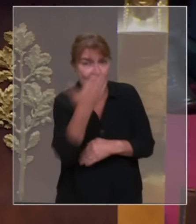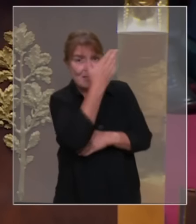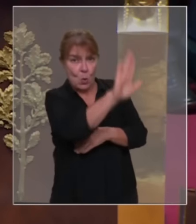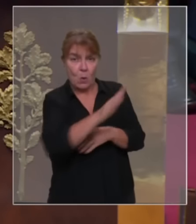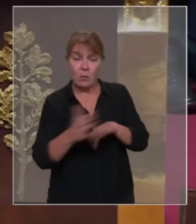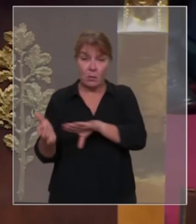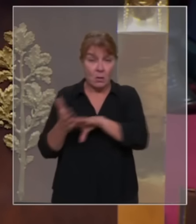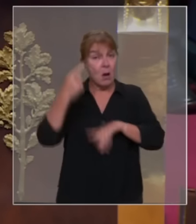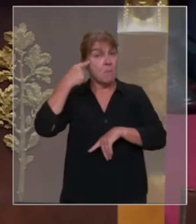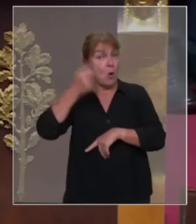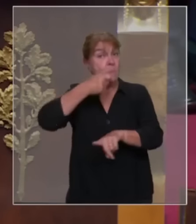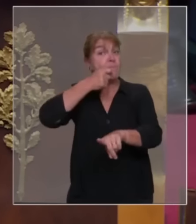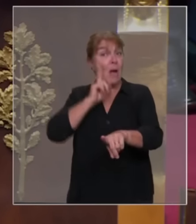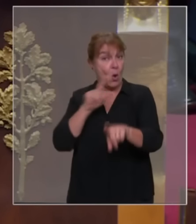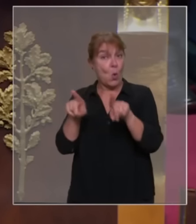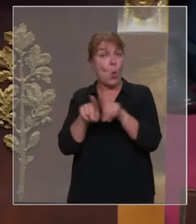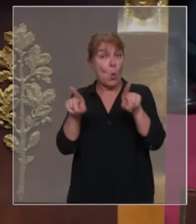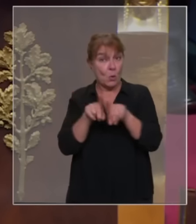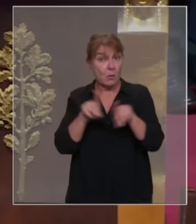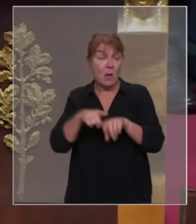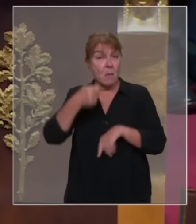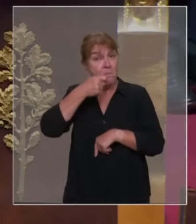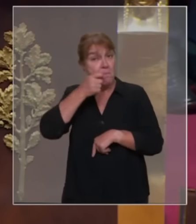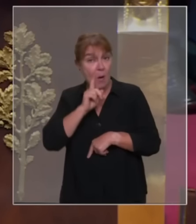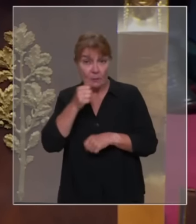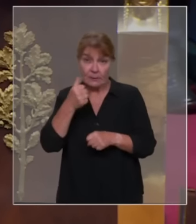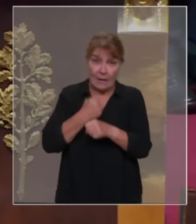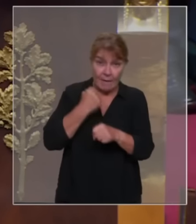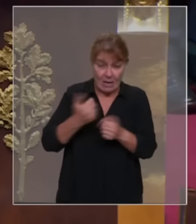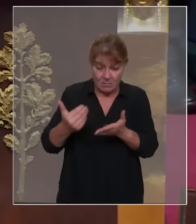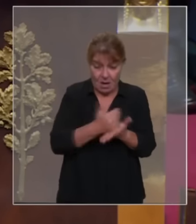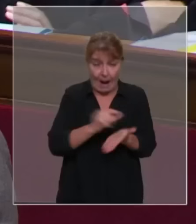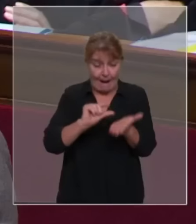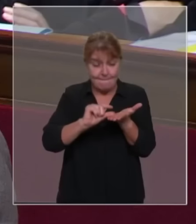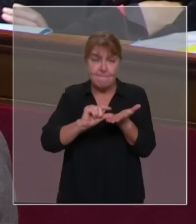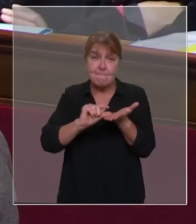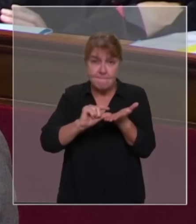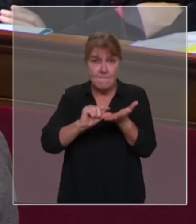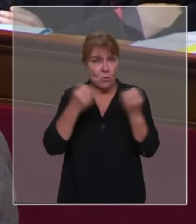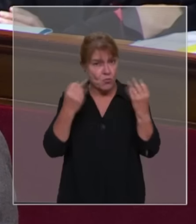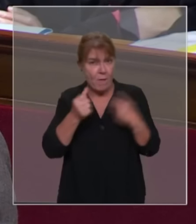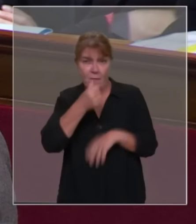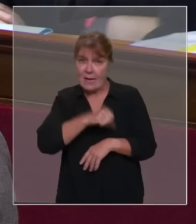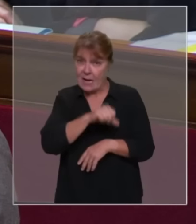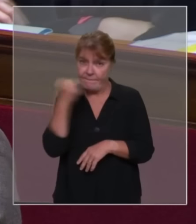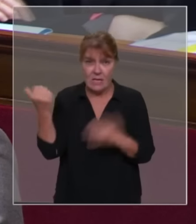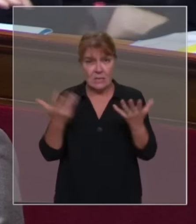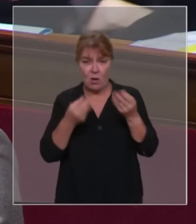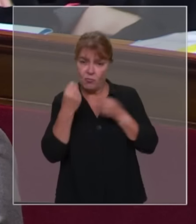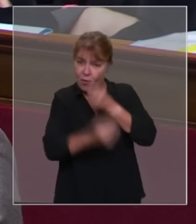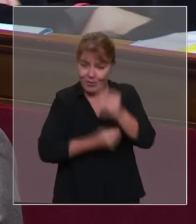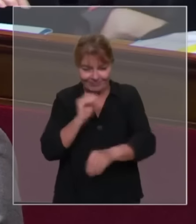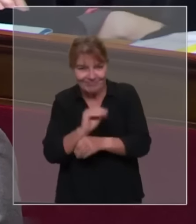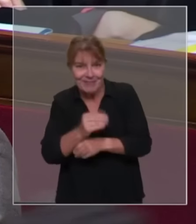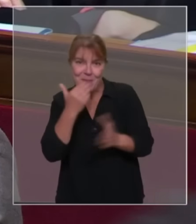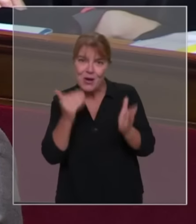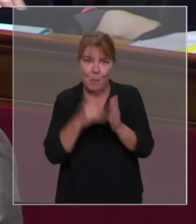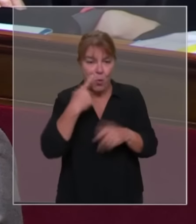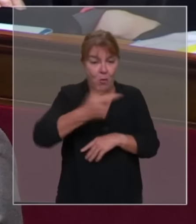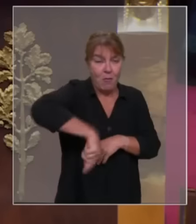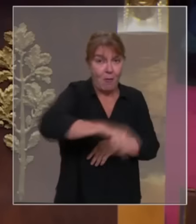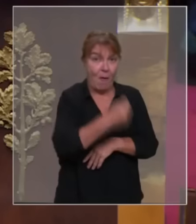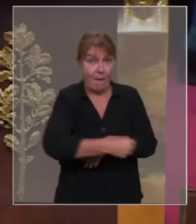Pour les parents aussi, qui connaissent des fins de mois difficiles et se sacrifient souvent pour donner le meilleur à leurs enfants.